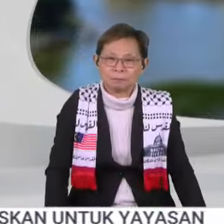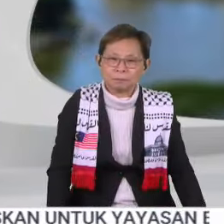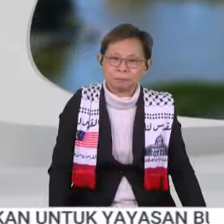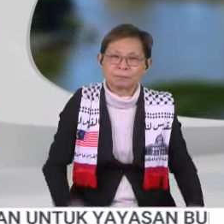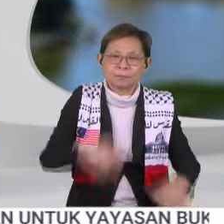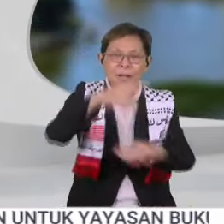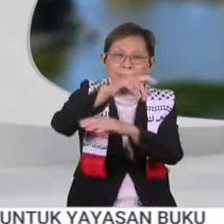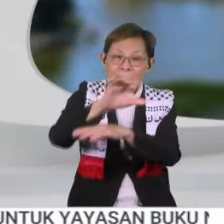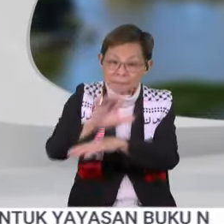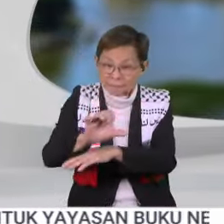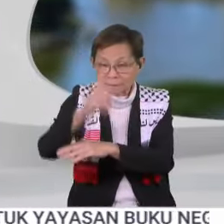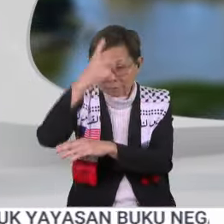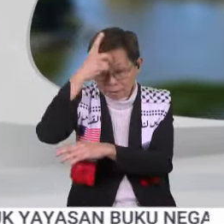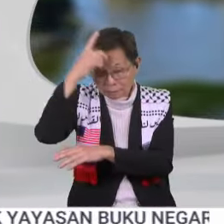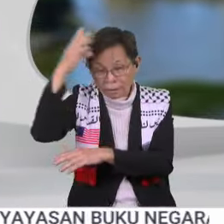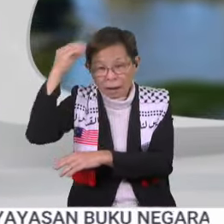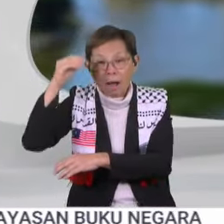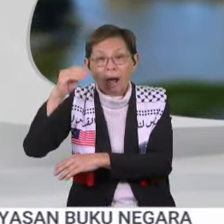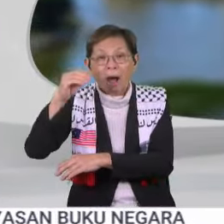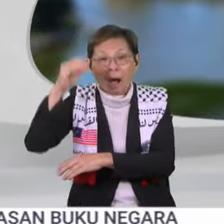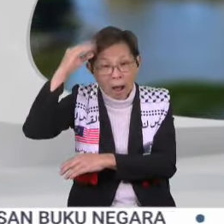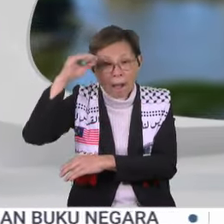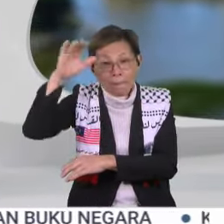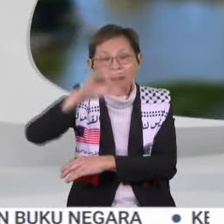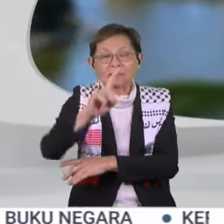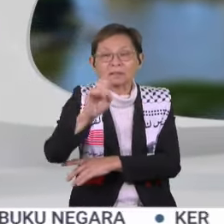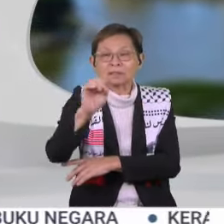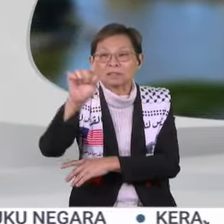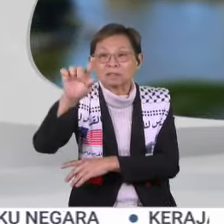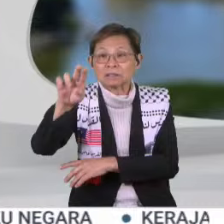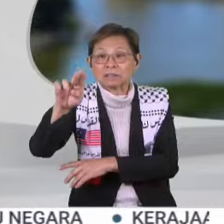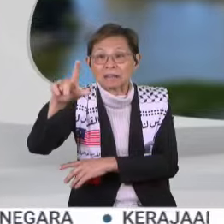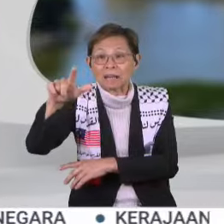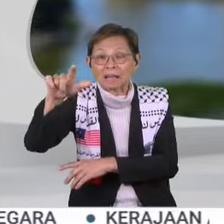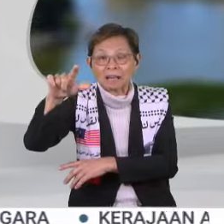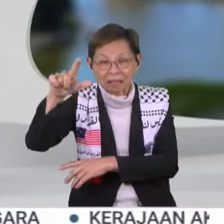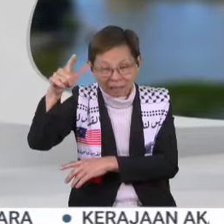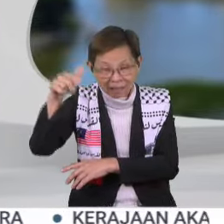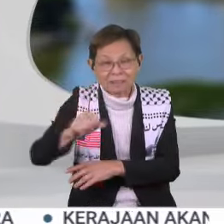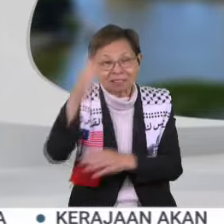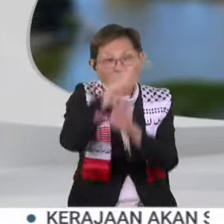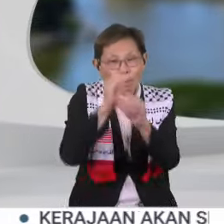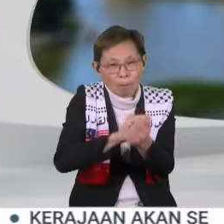Dalam sidang media sama, Dato' Ahmad Douglas Ugah Ambas memberitahu Sarawak telah meluluskan sejumlah